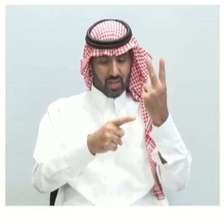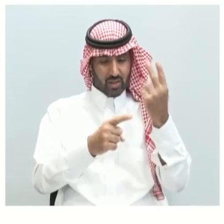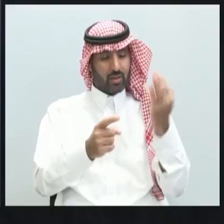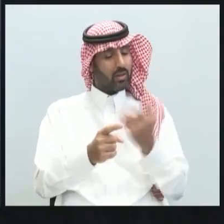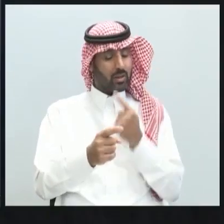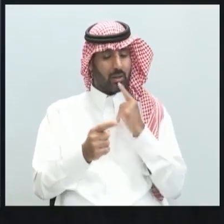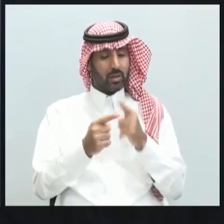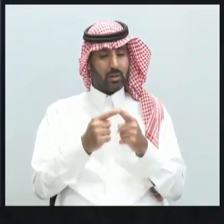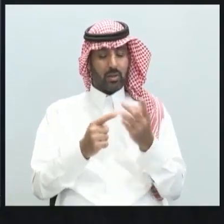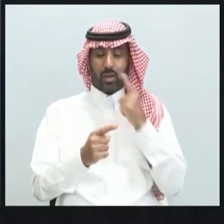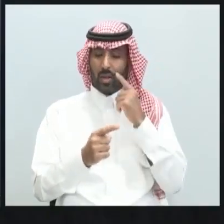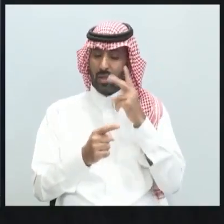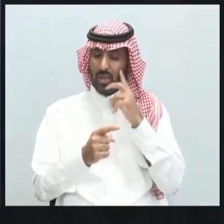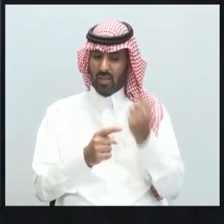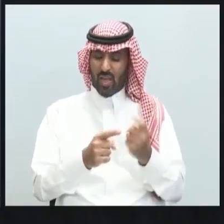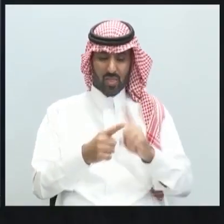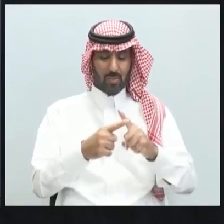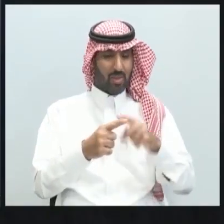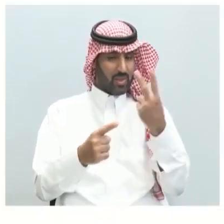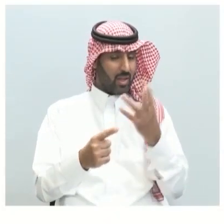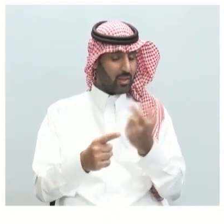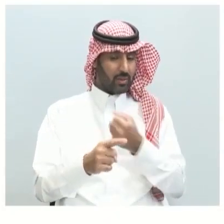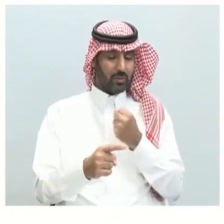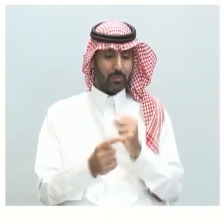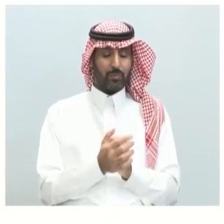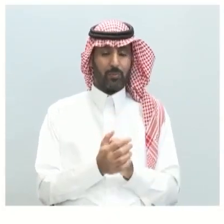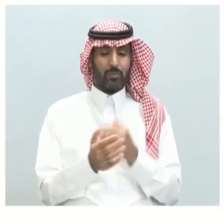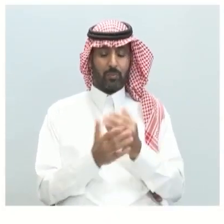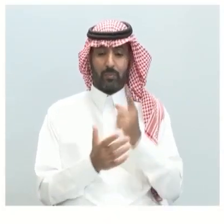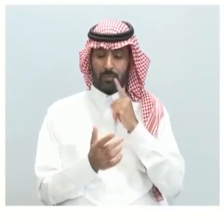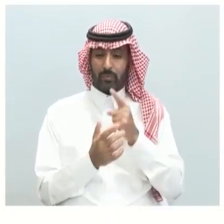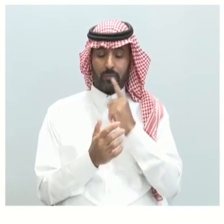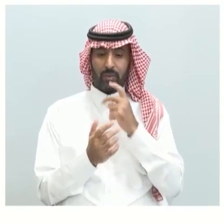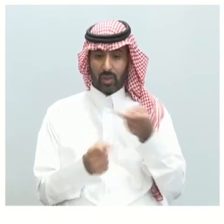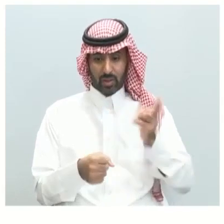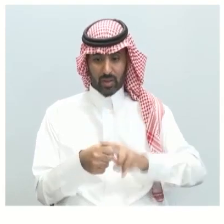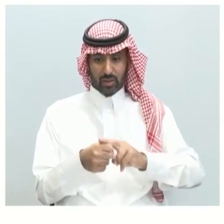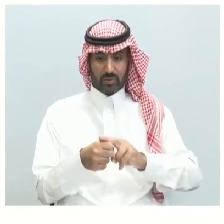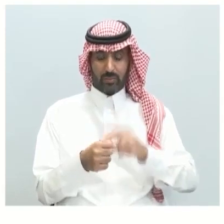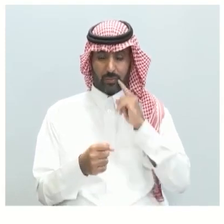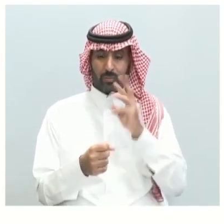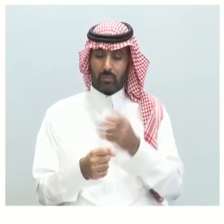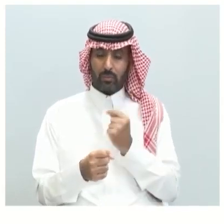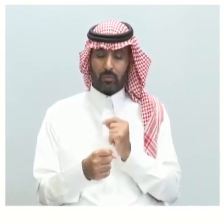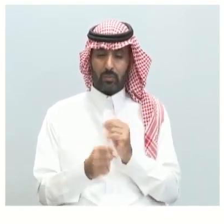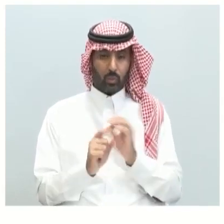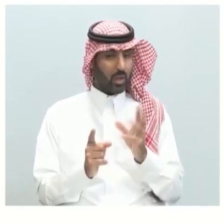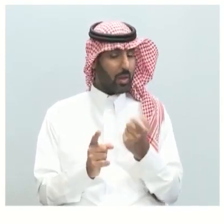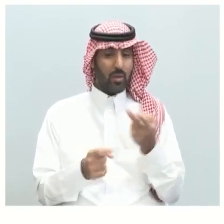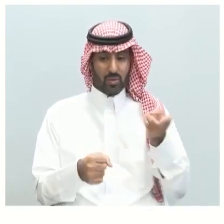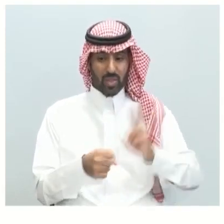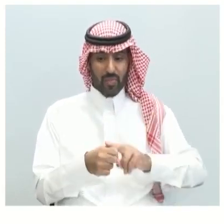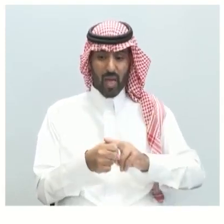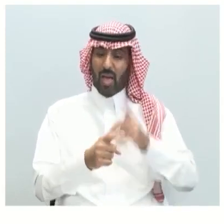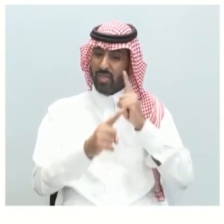ا اذا نضرب الضغط في اين حتى يعطيني الناتج صحيح لانه قال تضاعف فلم يعطيني كقيمه واضحه انما